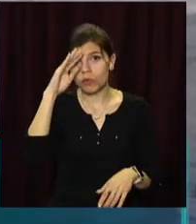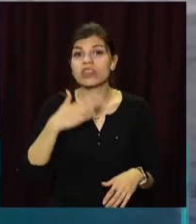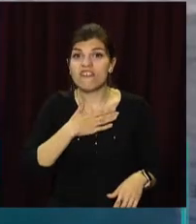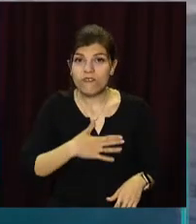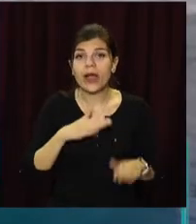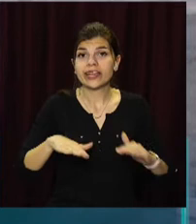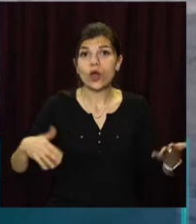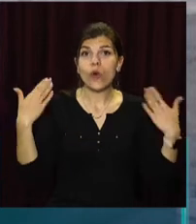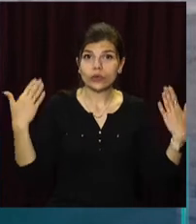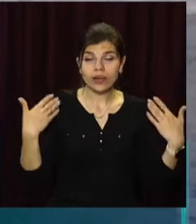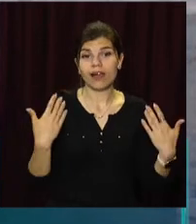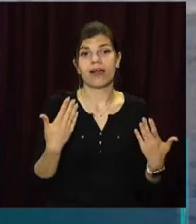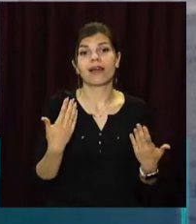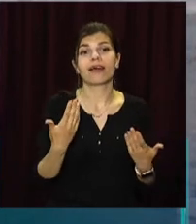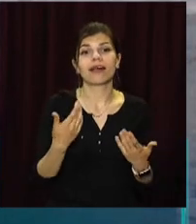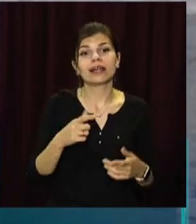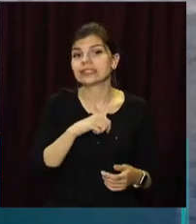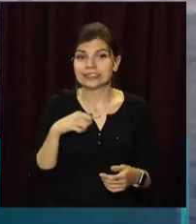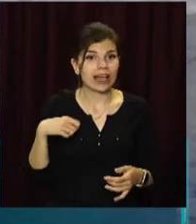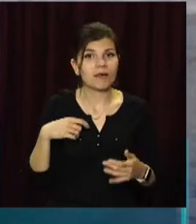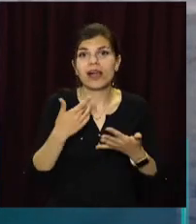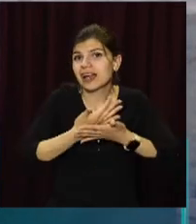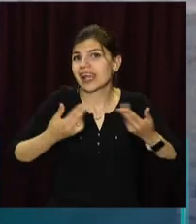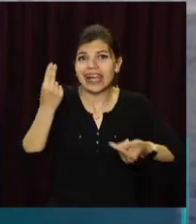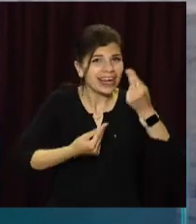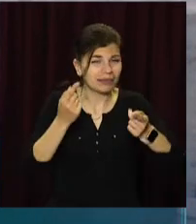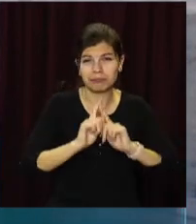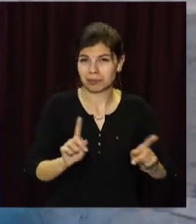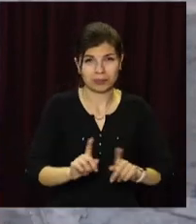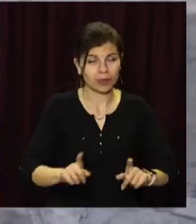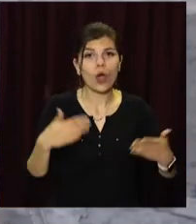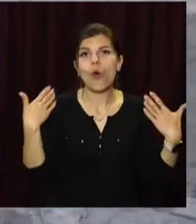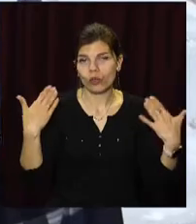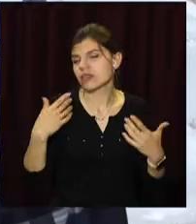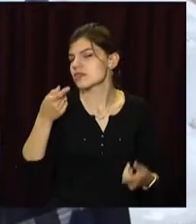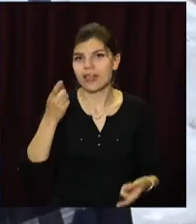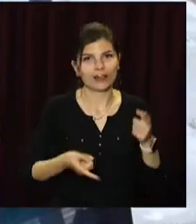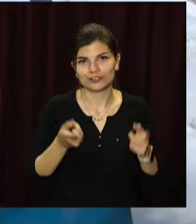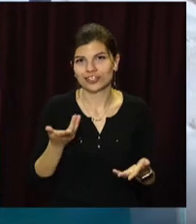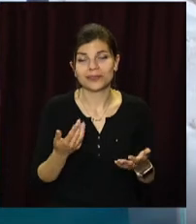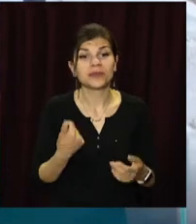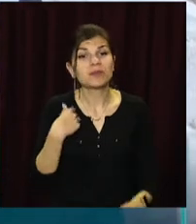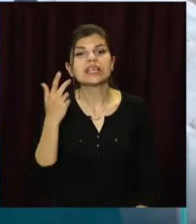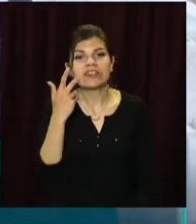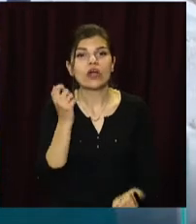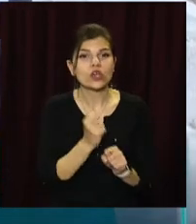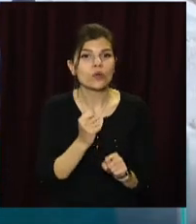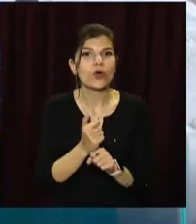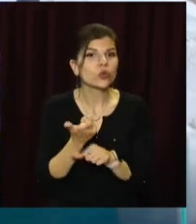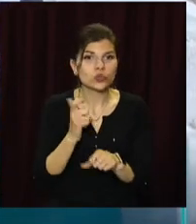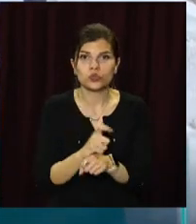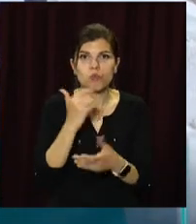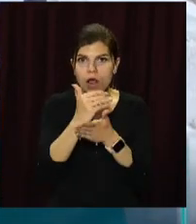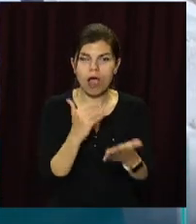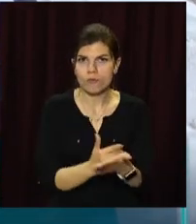діти відпочивають, мероприятия самые разнообразные, то есть отдых настоящий. Ми завжди робимо дуже